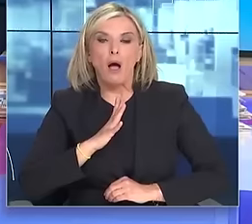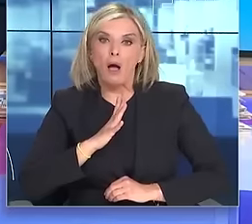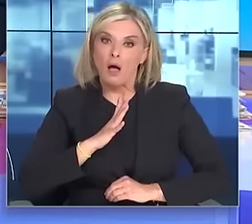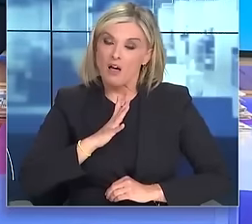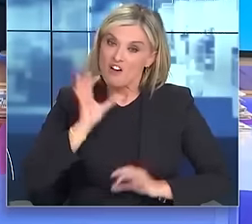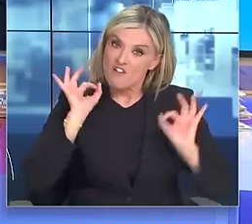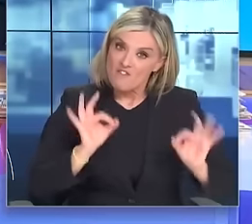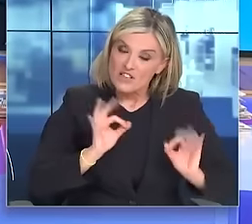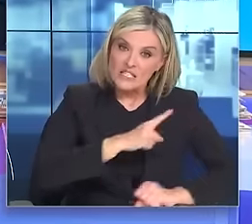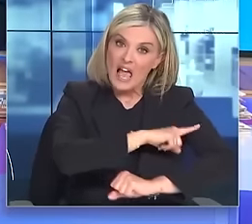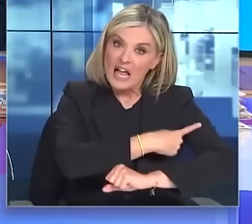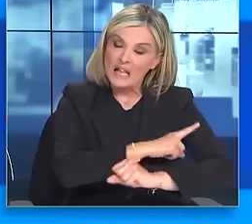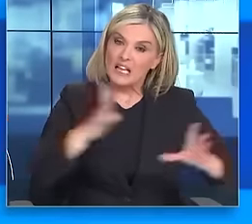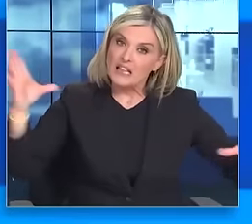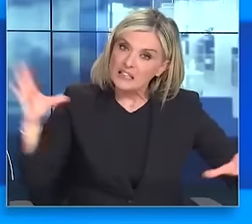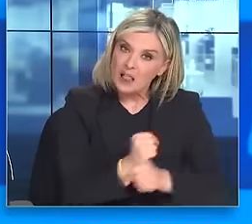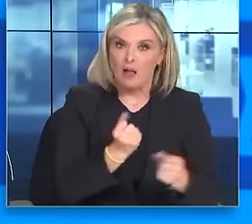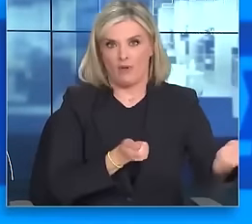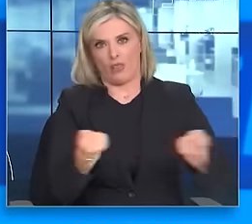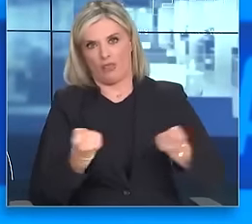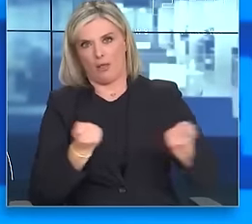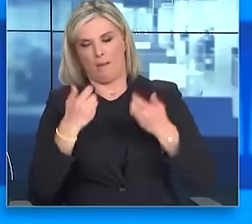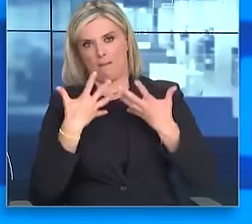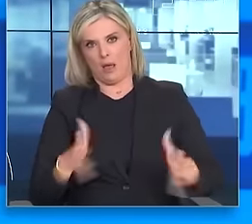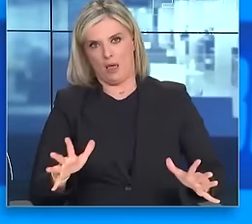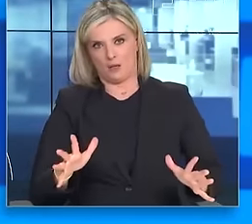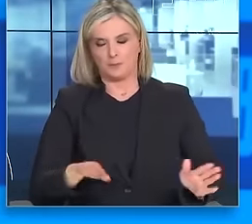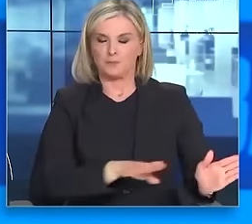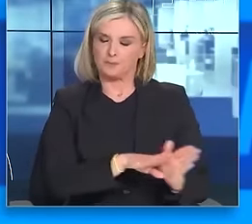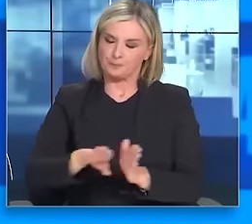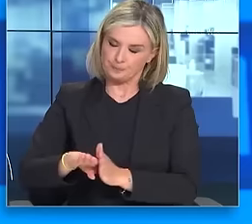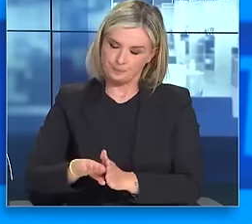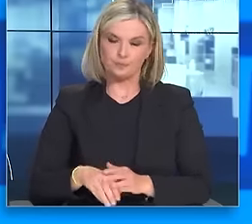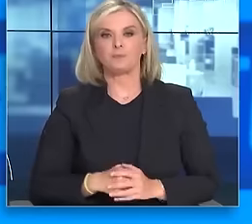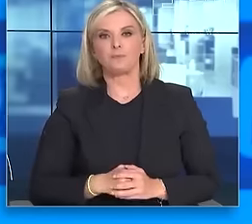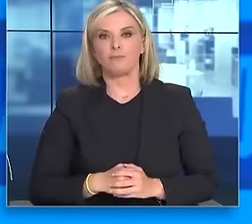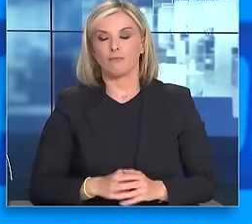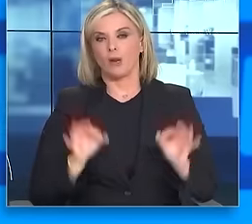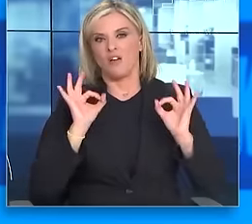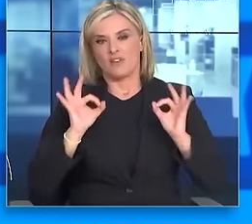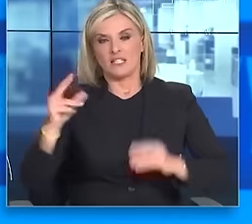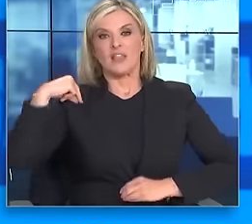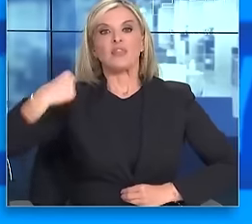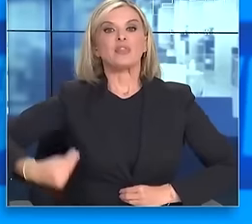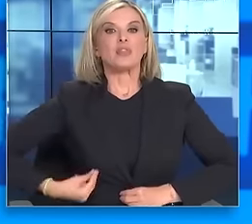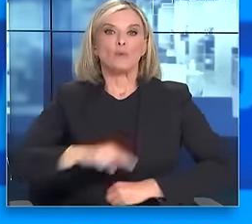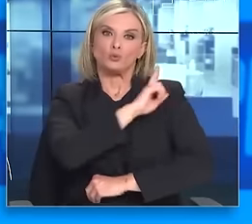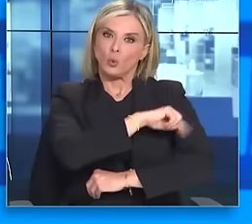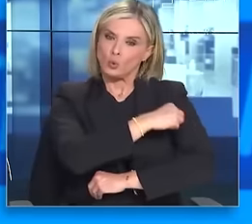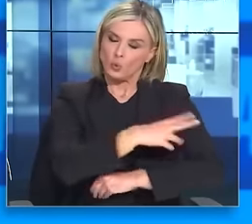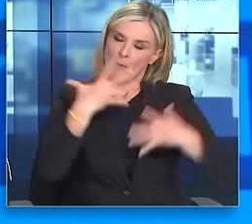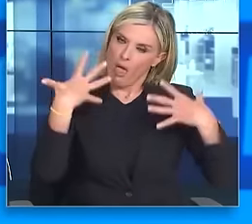κενά. Θα τα πάρουμε με τη σειρά, λοιπόν. Το Εθνικό Σύστημα Υγείας είναι μια μεγάλη παρακαταθήκη για τη χώρα, αλλά έχει και πολλά